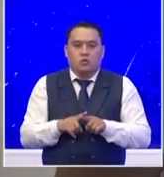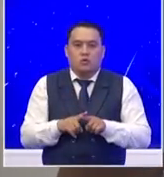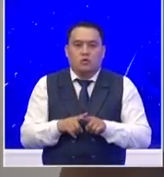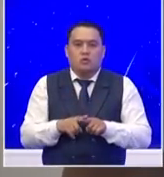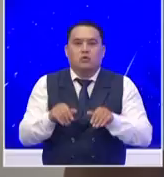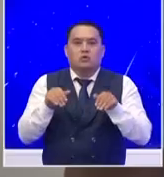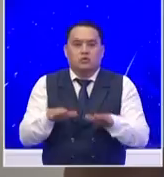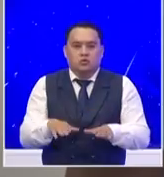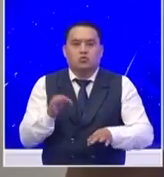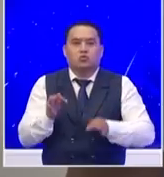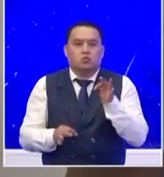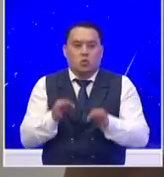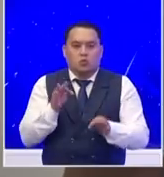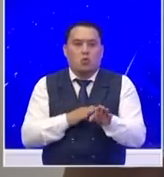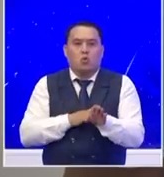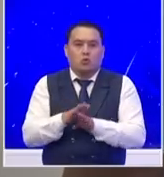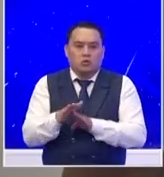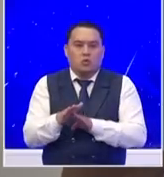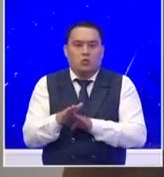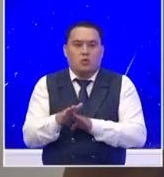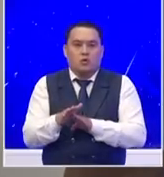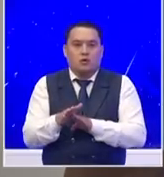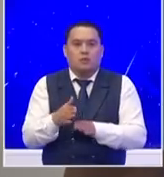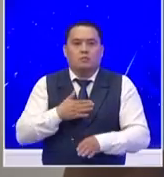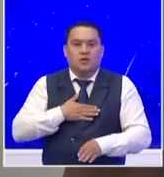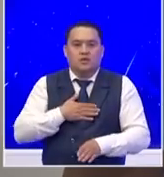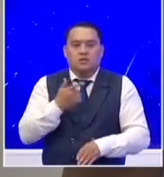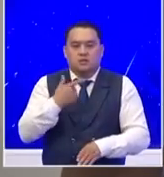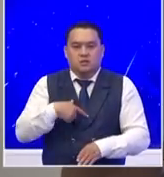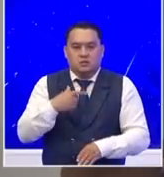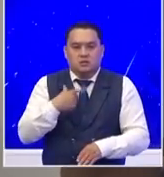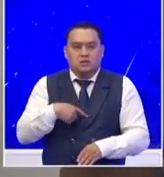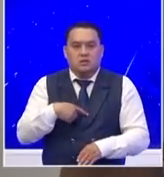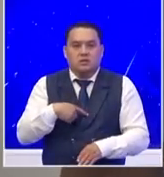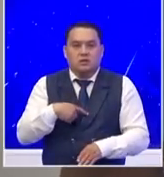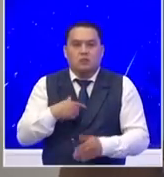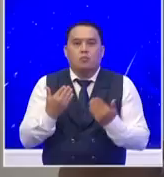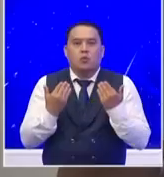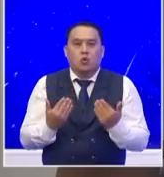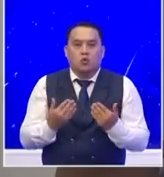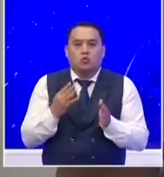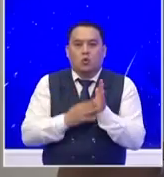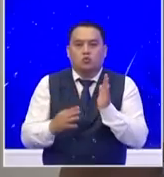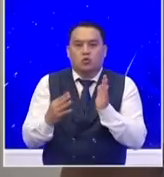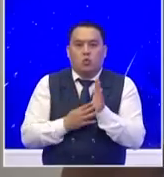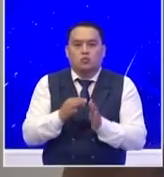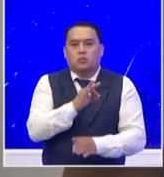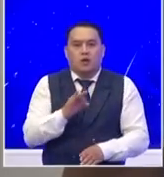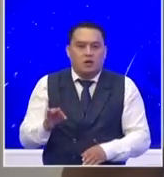соттың шешімі шыққан орындау жайлы. Біз өз тарапымыздан бүгінгі күні